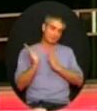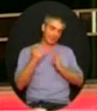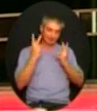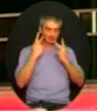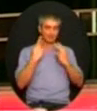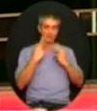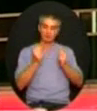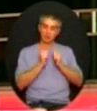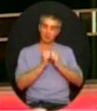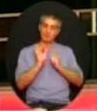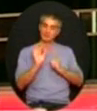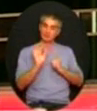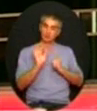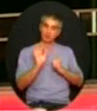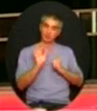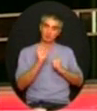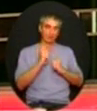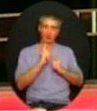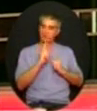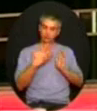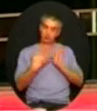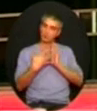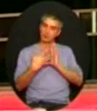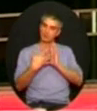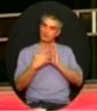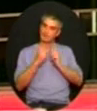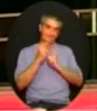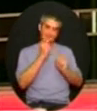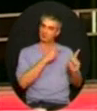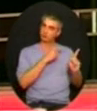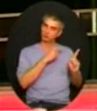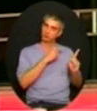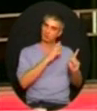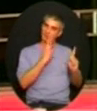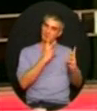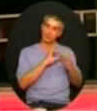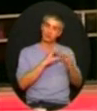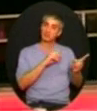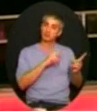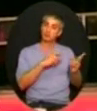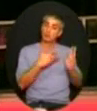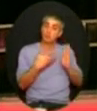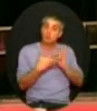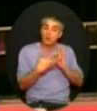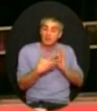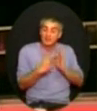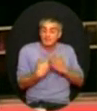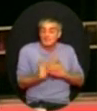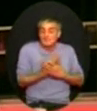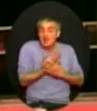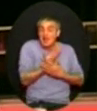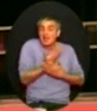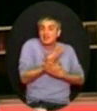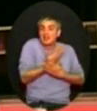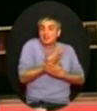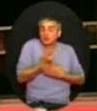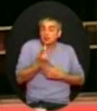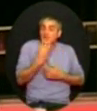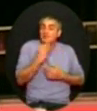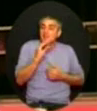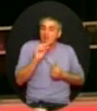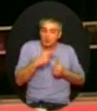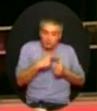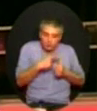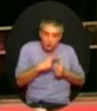מעמד של בן זוג, אז זה לא שבודקים את בן הזוג ואת מהות הקשר, אלא בודקים מחדש את